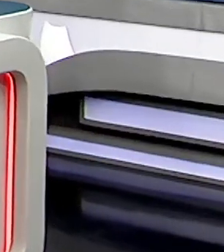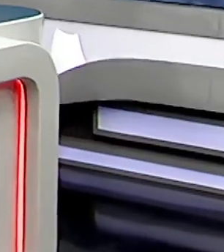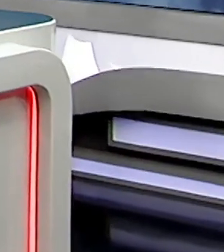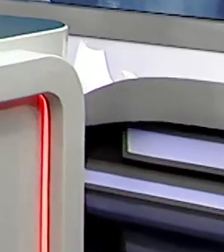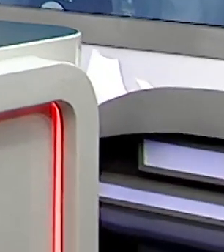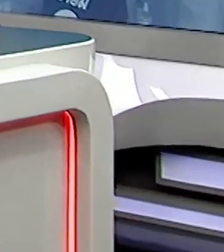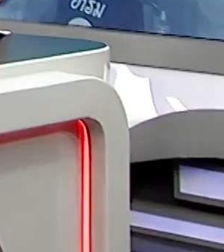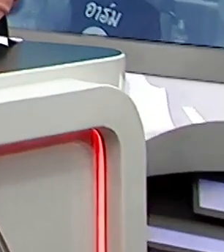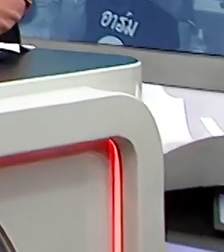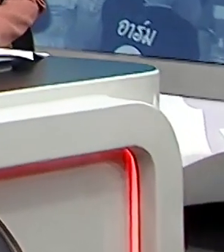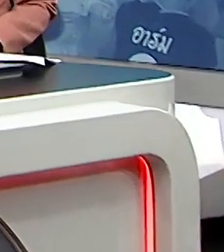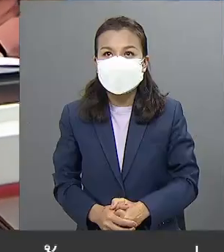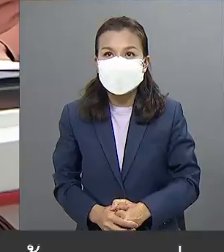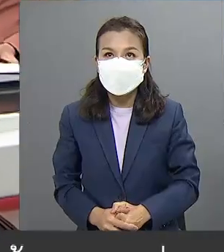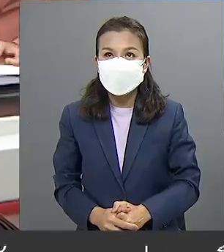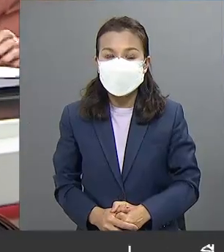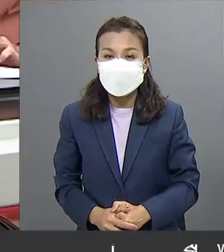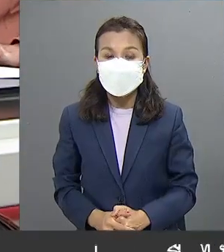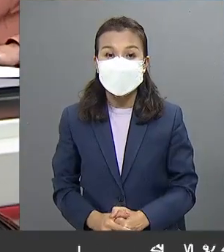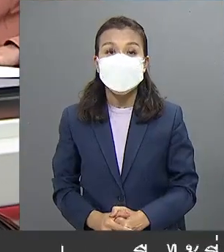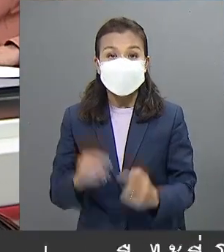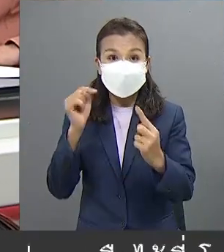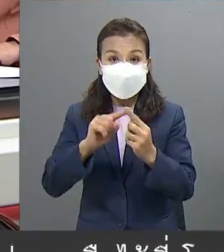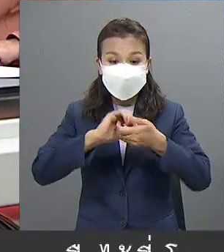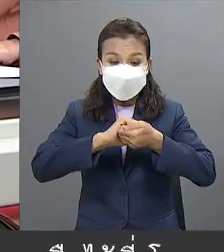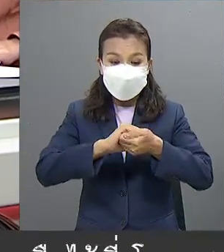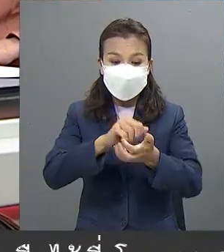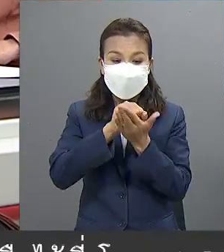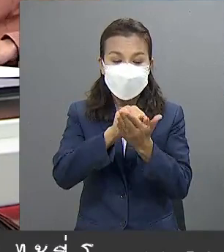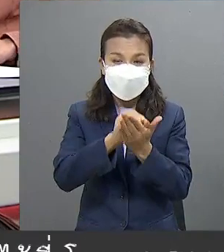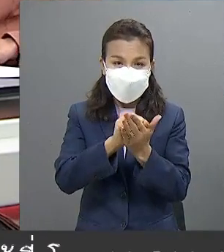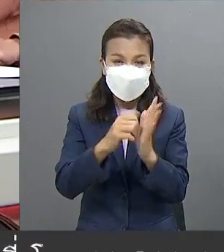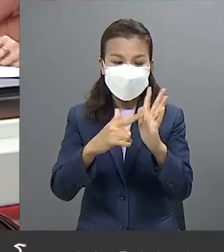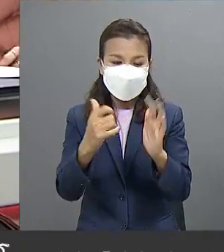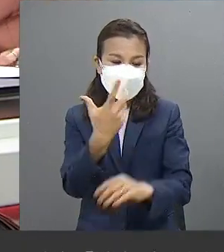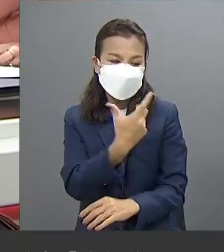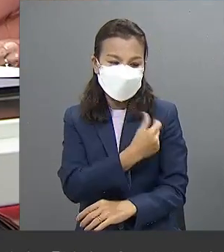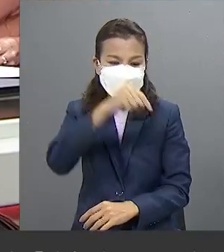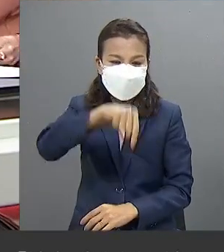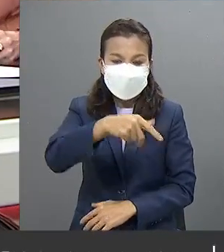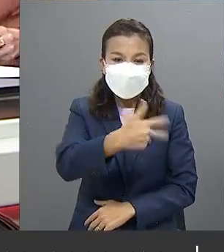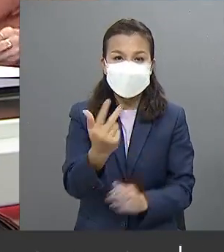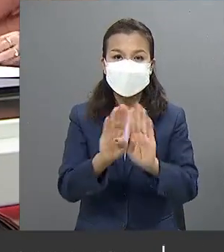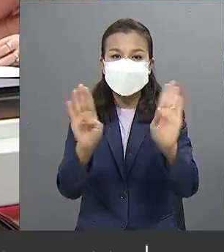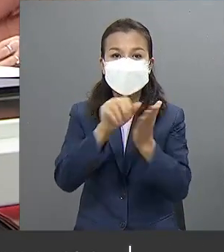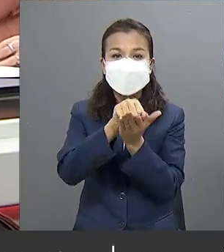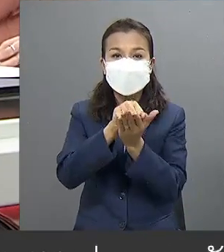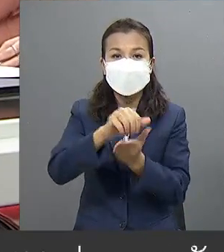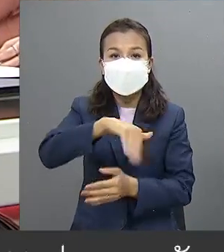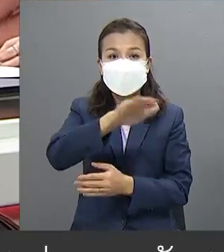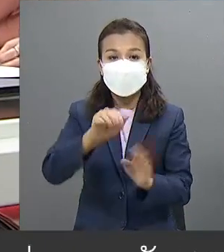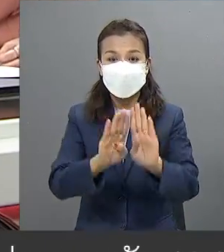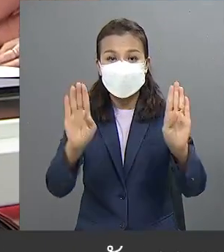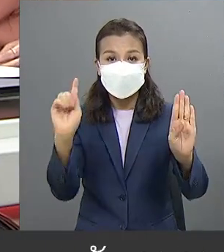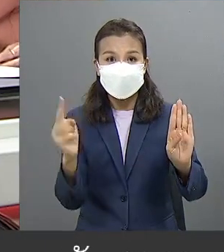ถ้ากูสำคัญด้วยความร่วมมือบริการฉีดวัคซีนเข้าผิว 19 Thai PBSเปิดให้บริการประชาชนอีกครั้งนะคะหลังจากที่